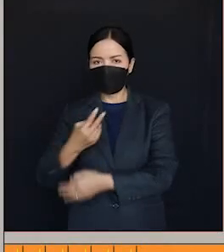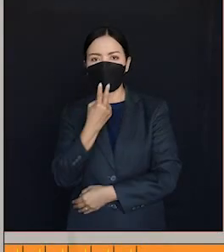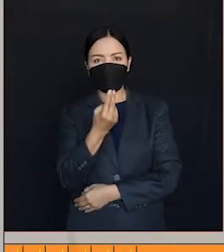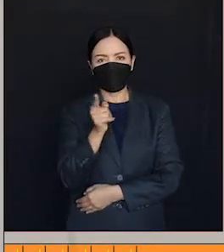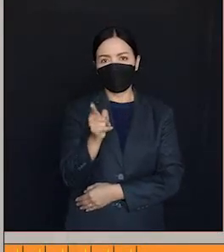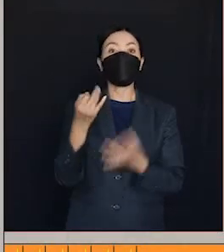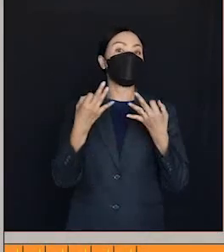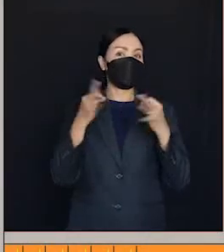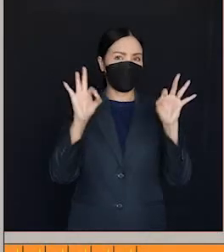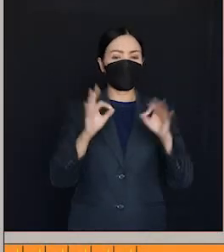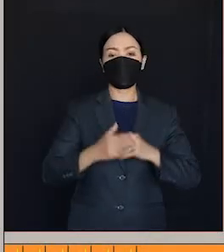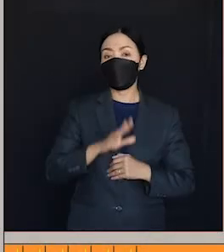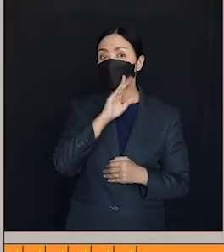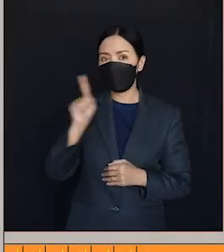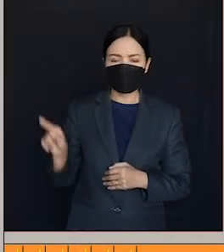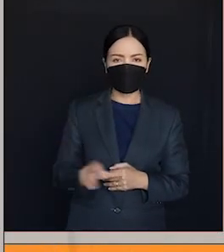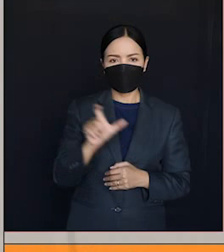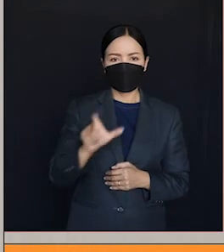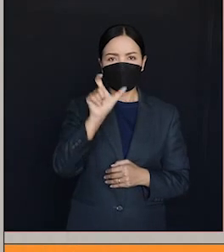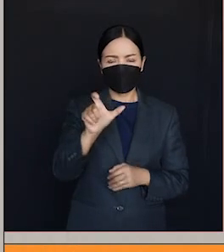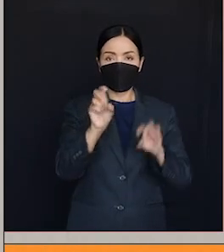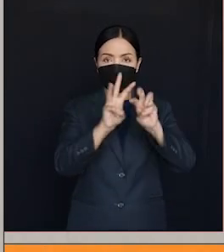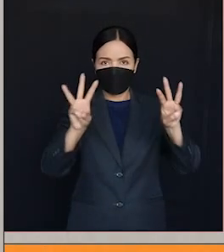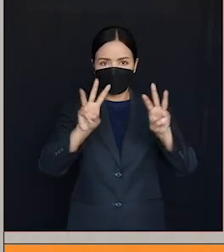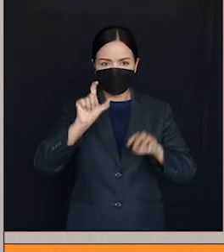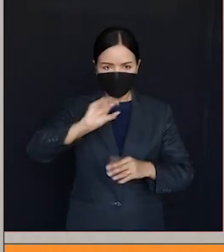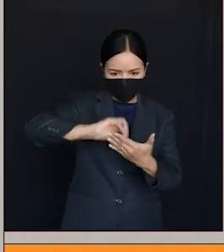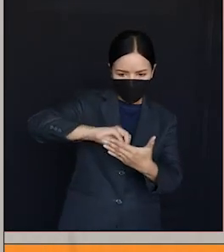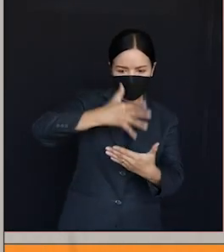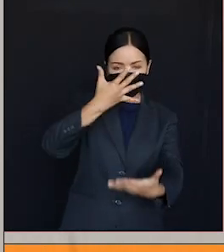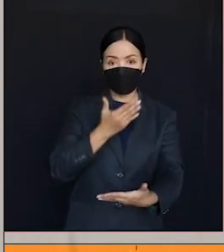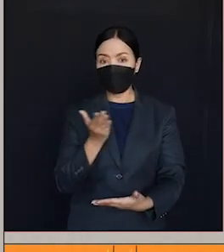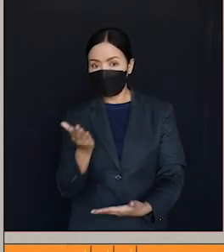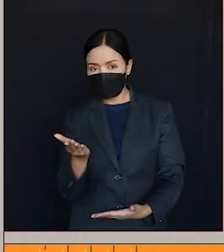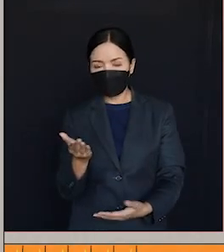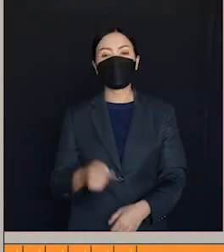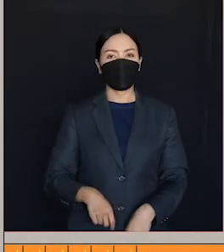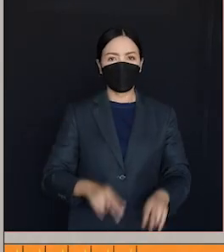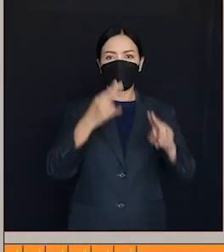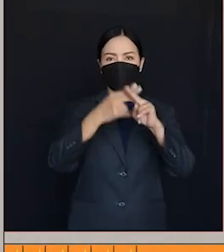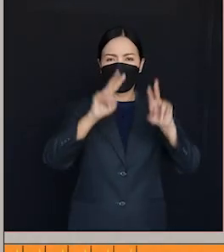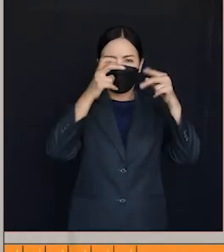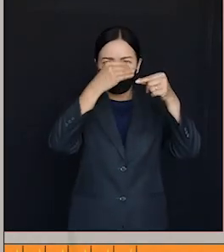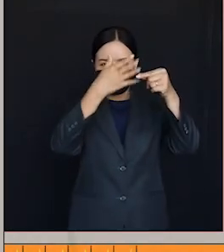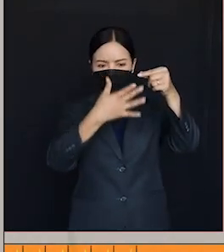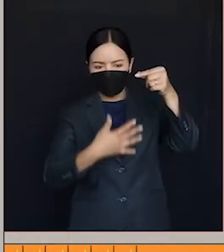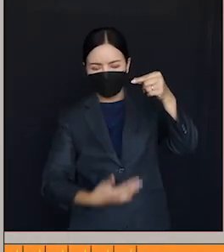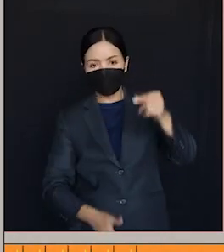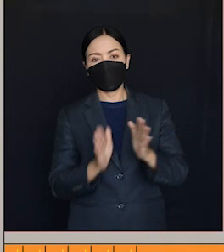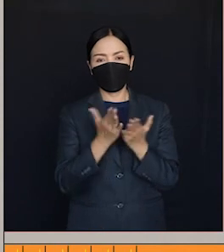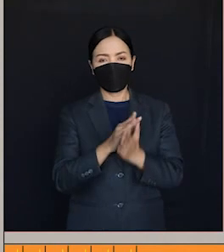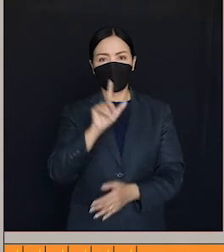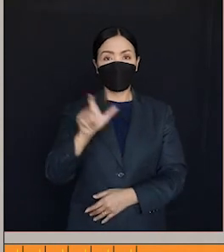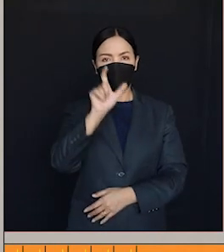ยนะครับเมื่อทุกท่านเนี่ยเข้ามายังเว็บไซต์แล้วเนี่ยนะครับก็จะพบกับรายการหนังสือเยอะแยะไปหมดเลยนะครับให้เ